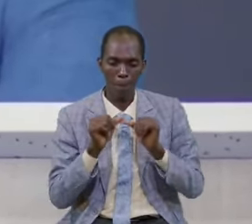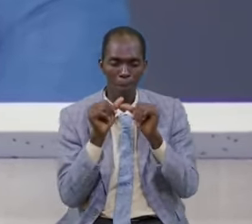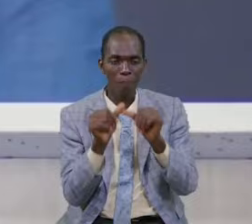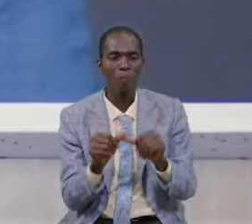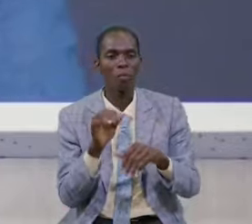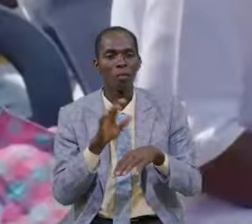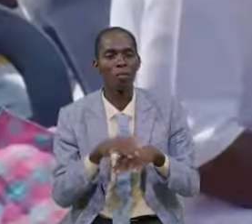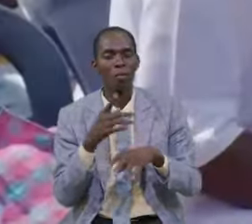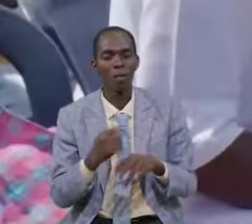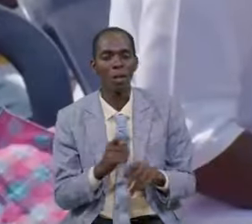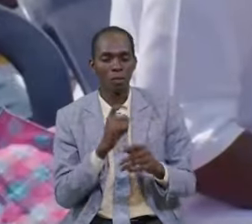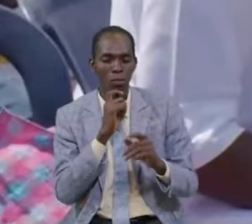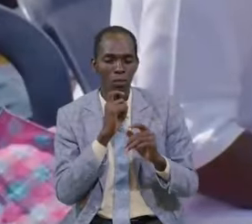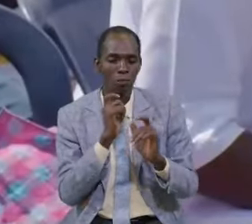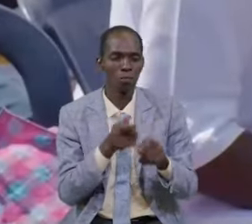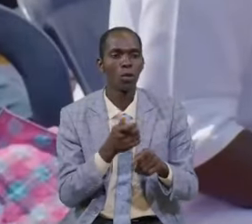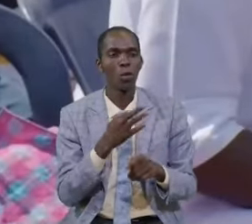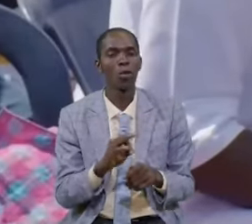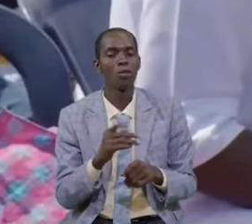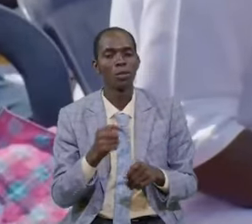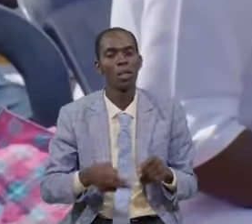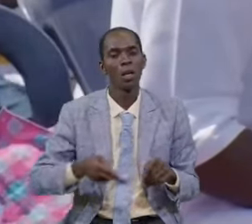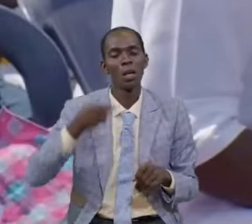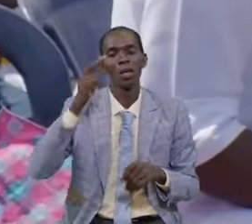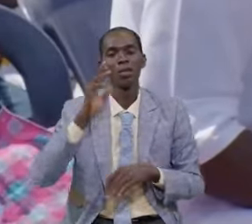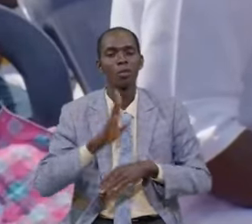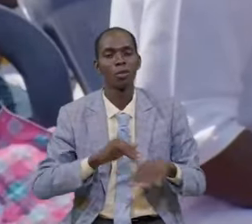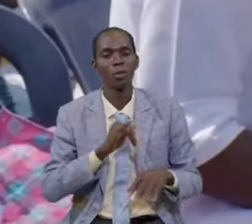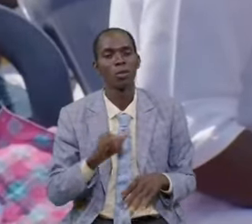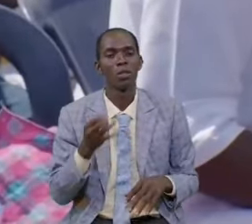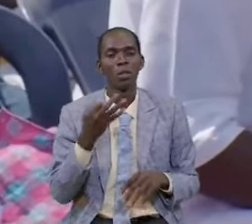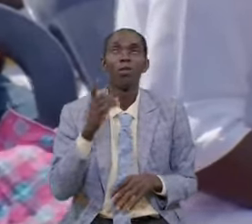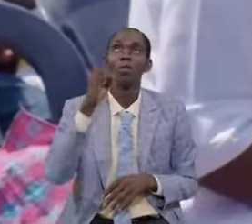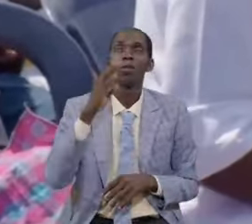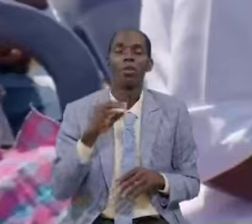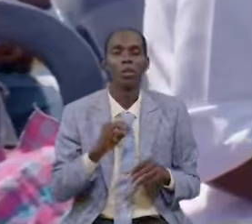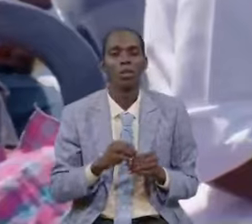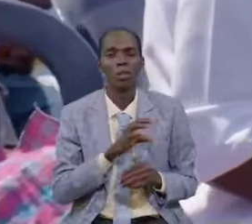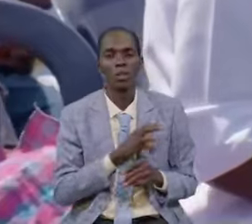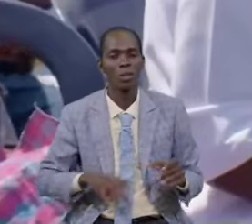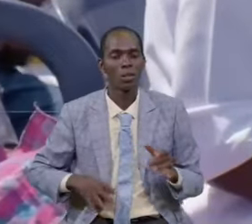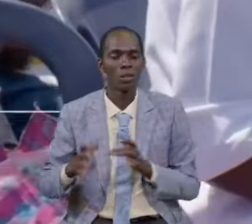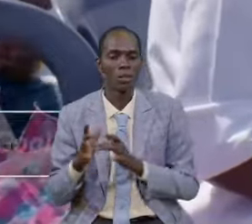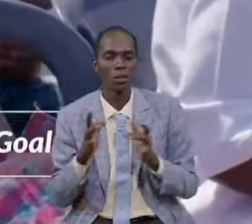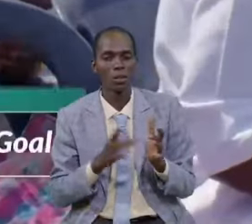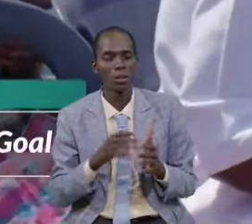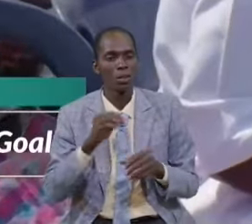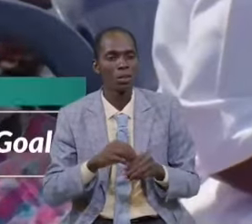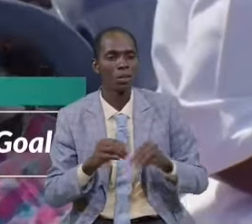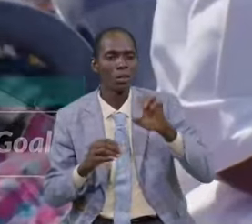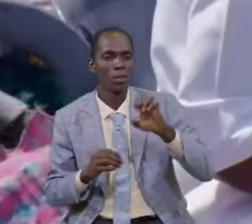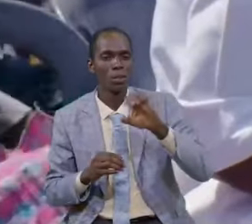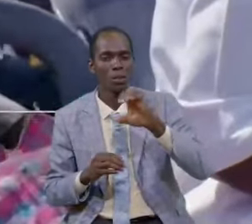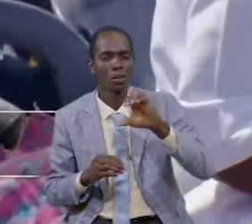le prix de la vocation céleste de Dieu en Jésus-Christ. Voyons Ecclésiaste au chapitre 9,